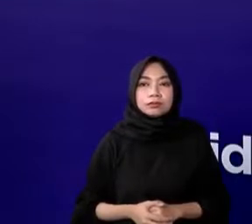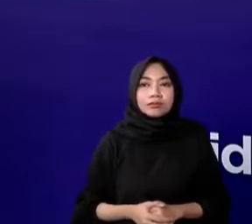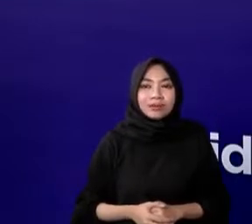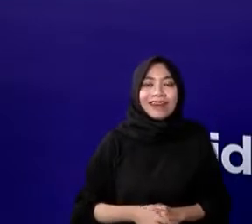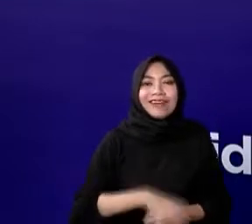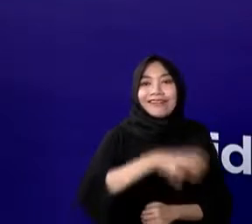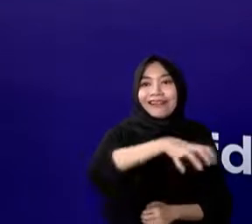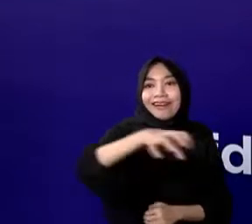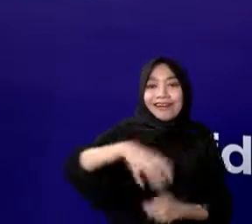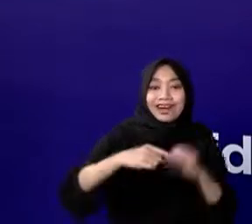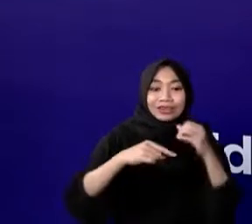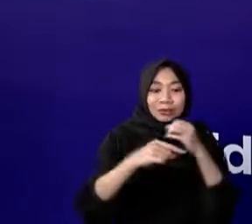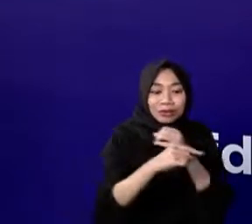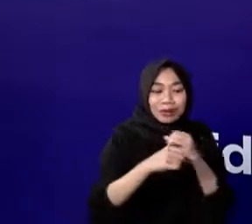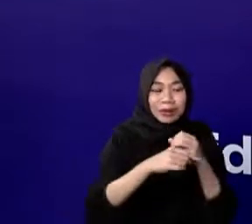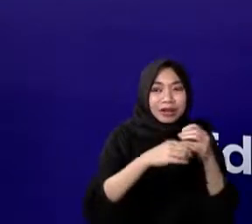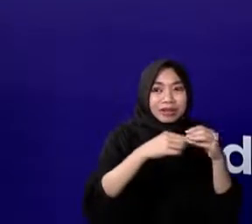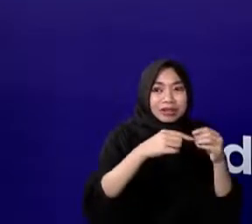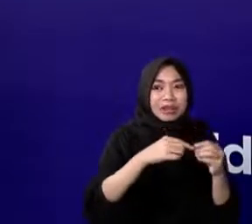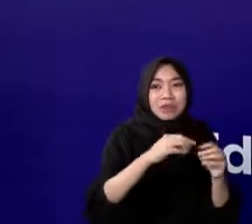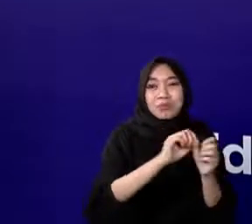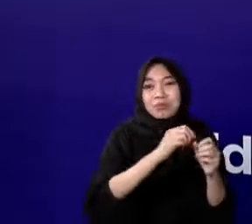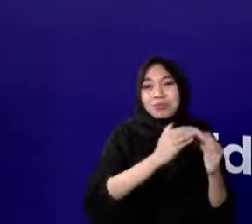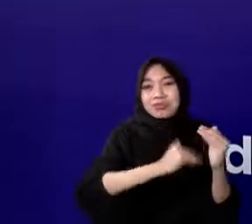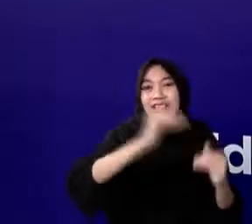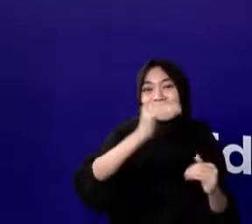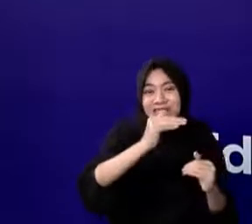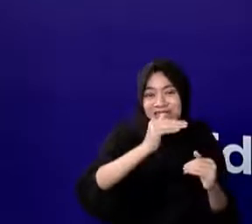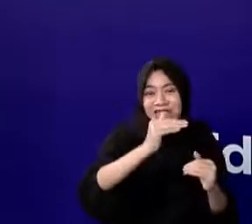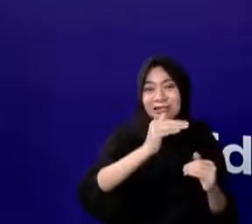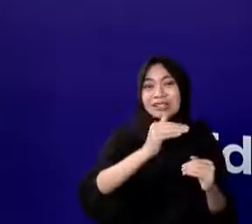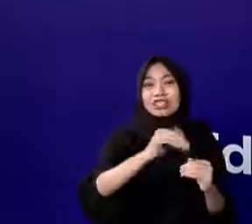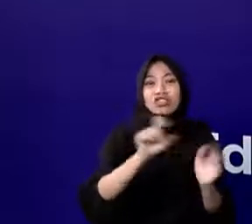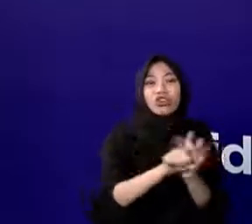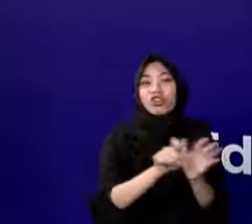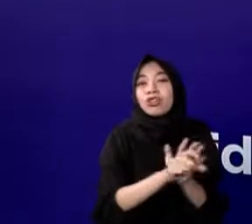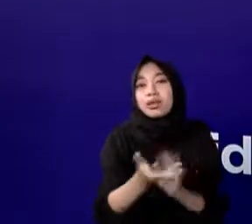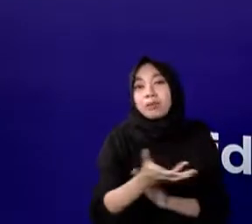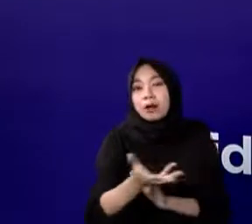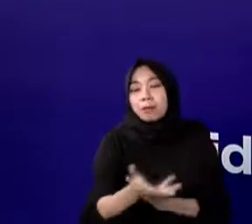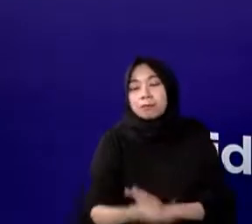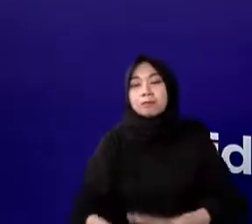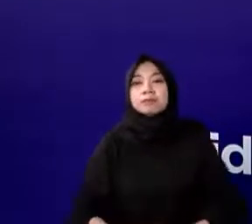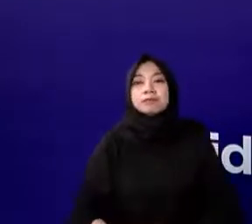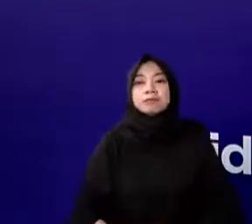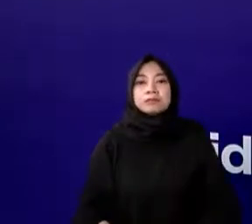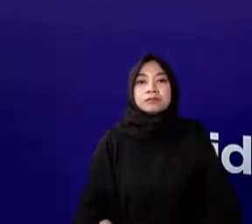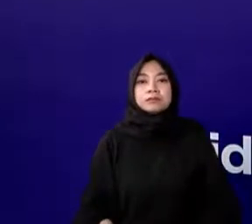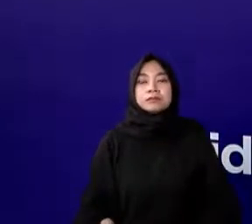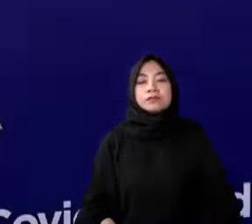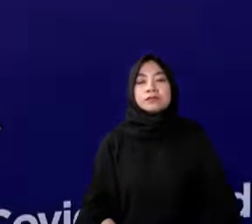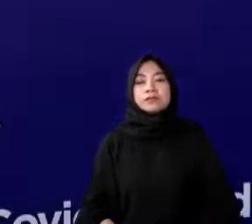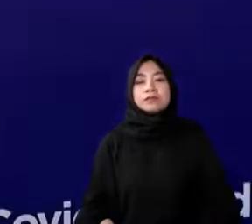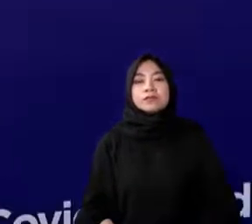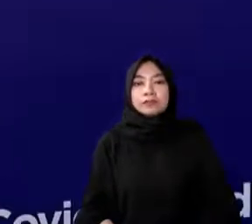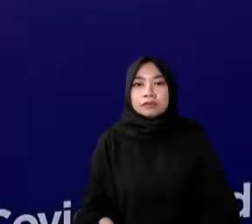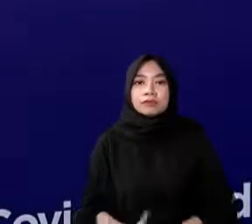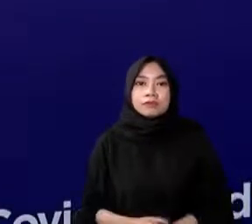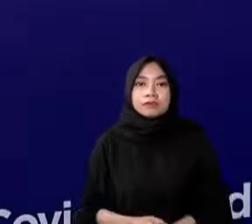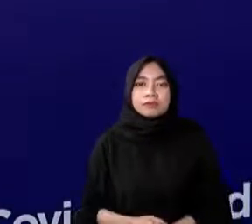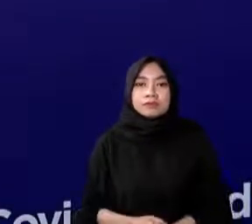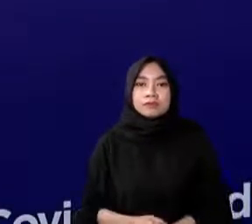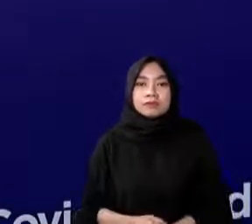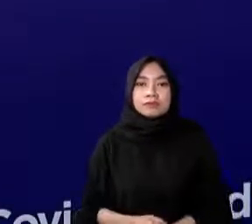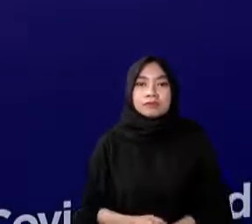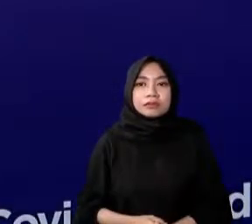spesimennya tinggi, sehingga ini bisa mempengaruhi kasus positif secara nasional? Ya, jadi selanjutnya adalah terkait dengan